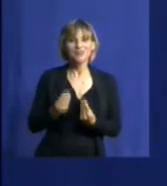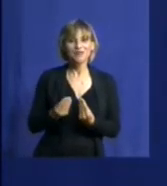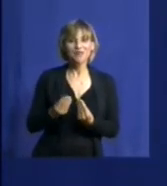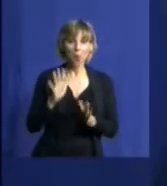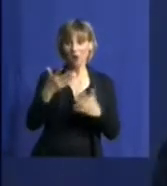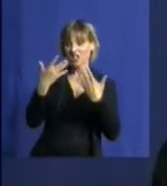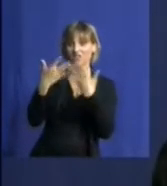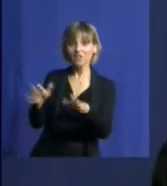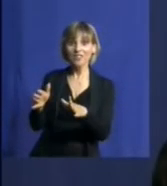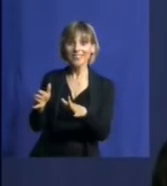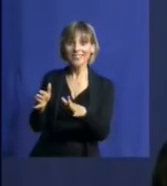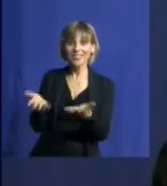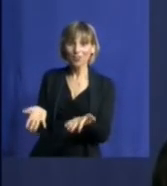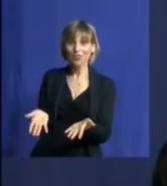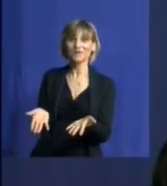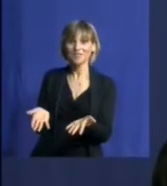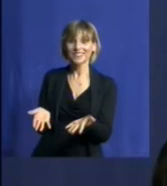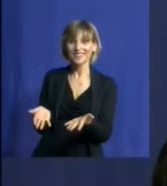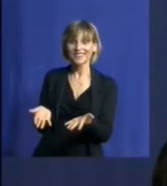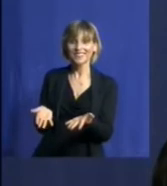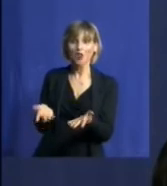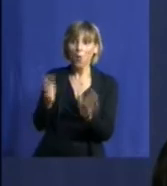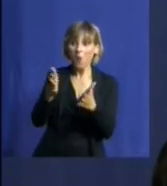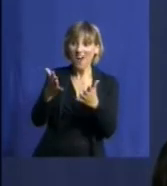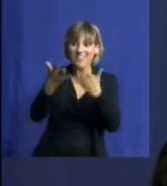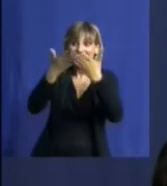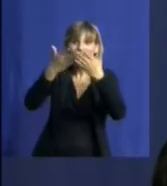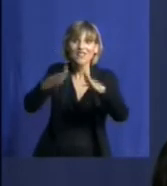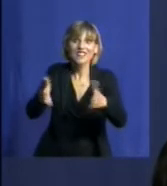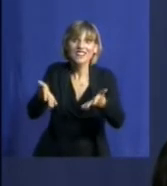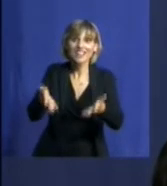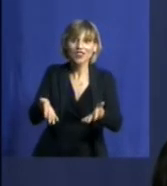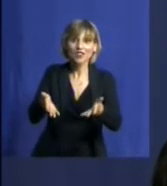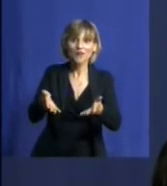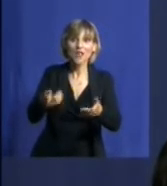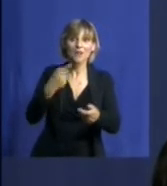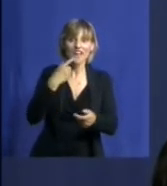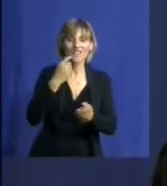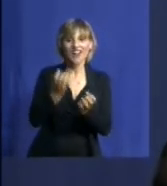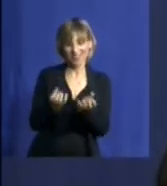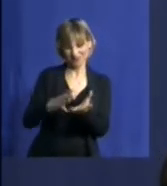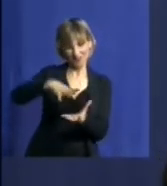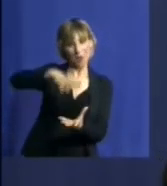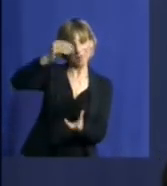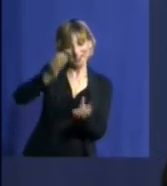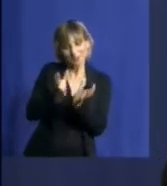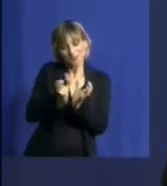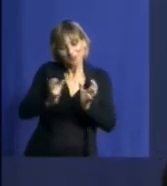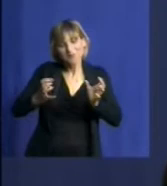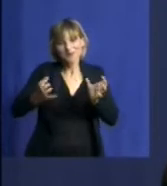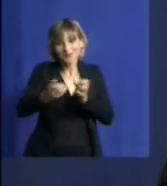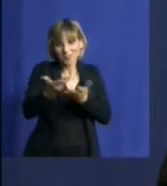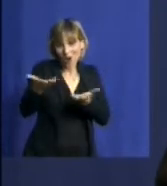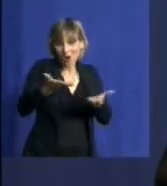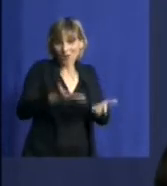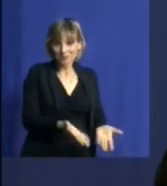siamo quasi volte al desiderio, cioè nel senso stiamo quasi finendo, a parte che la nostra pigna che ci sta ospitando è